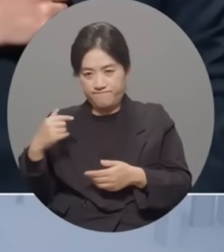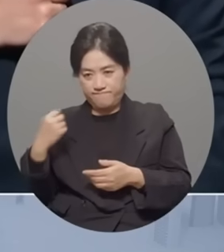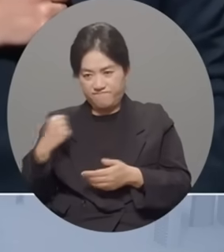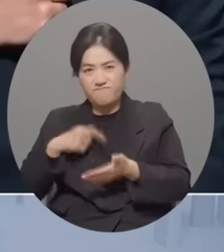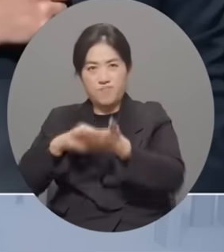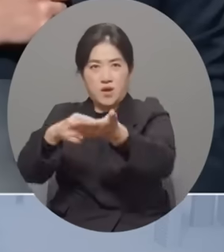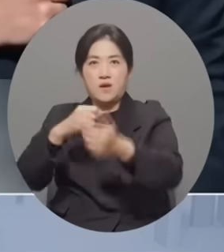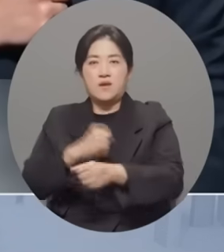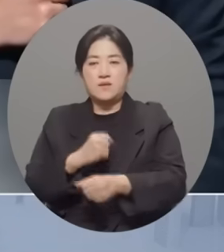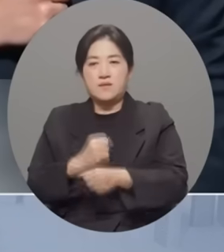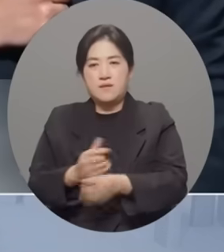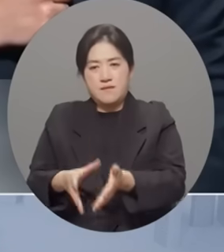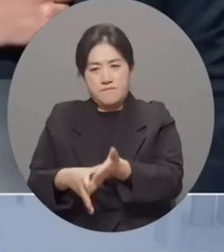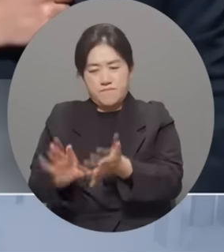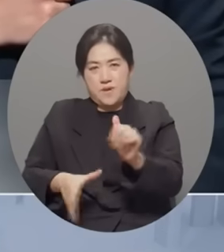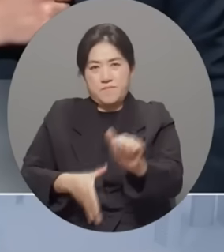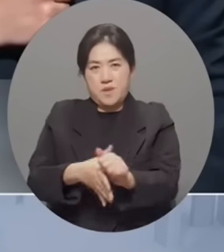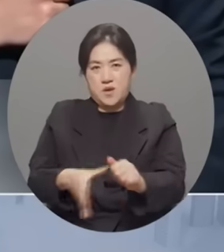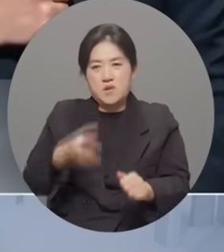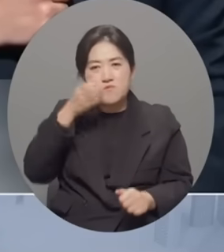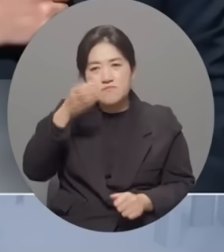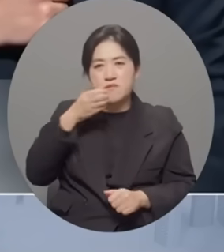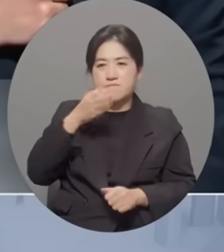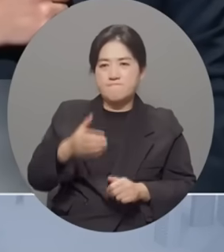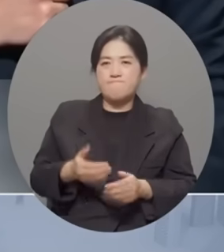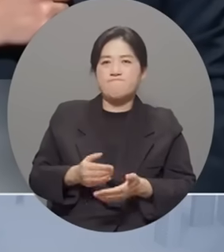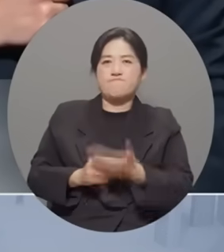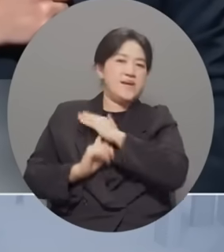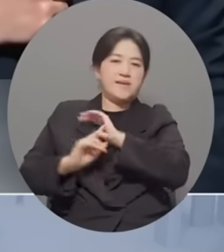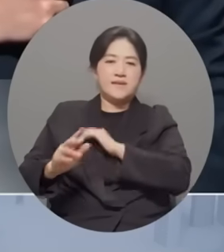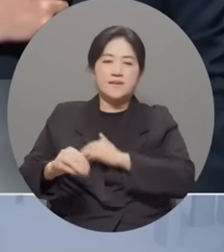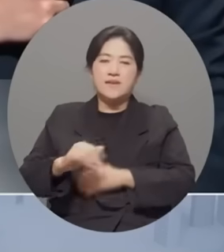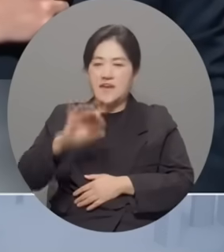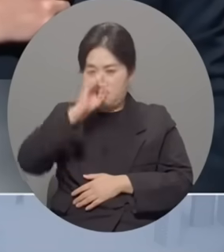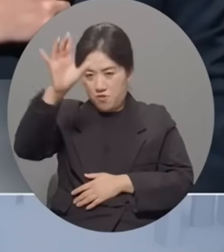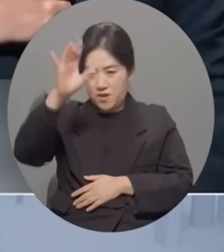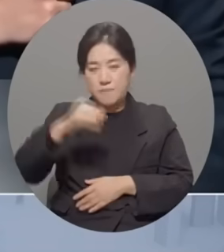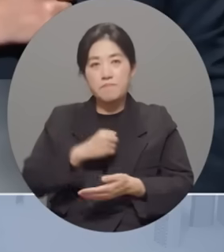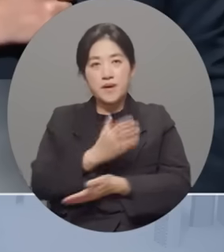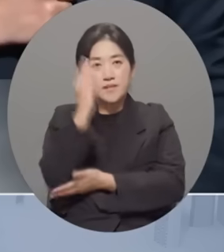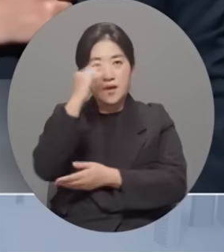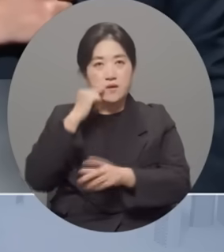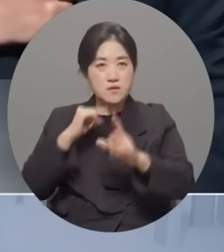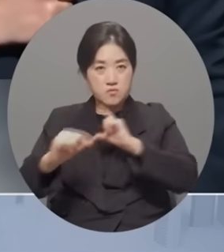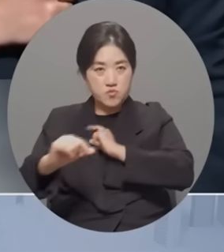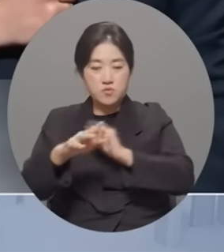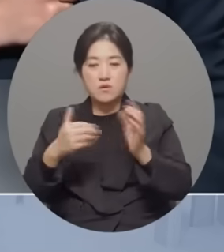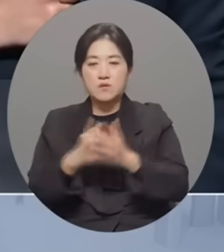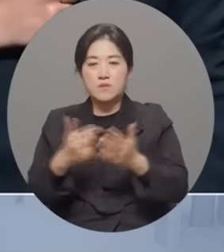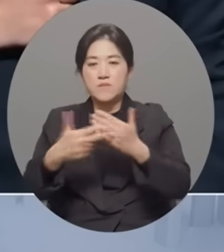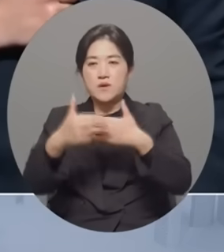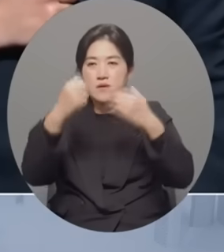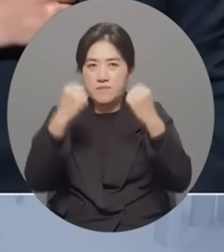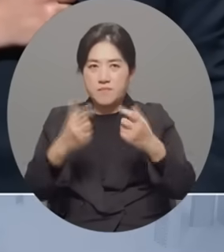요구한다면서 야만적 테러와 위협에도 굴하지 않겠다고 밝혔습니다. 일부 당직자들은